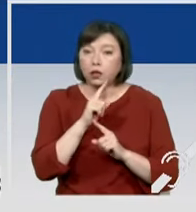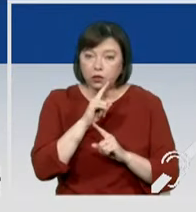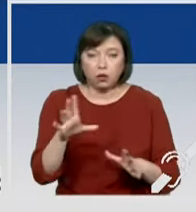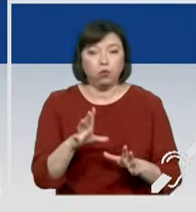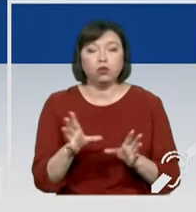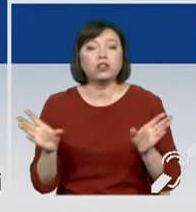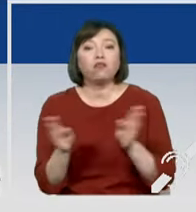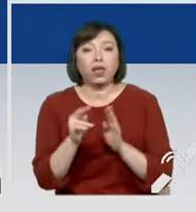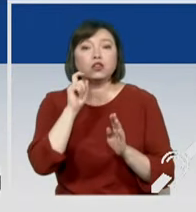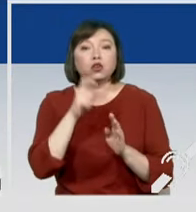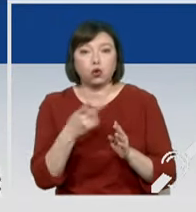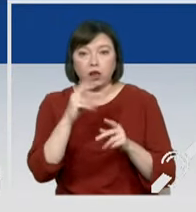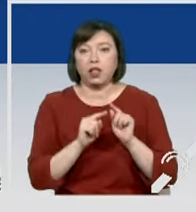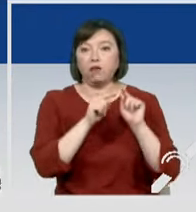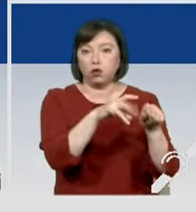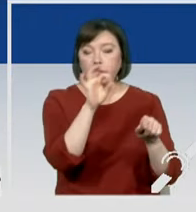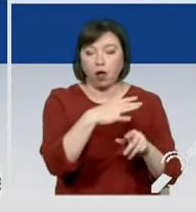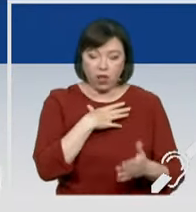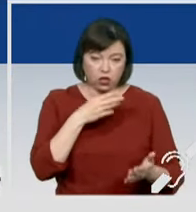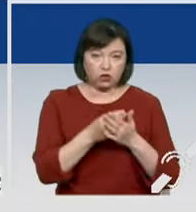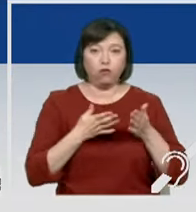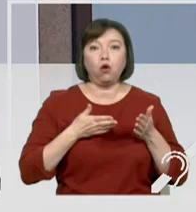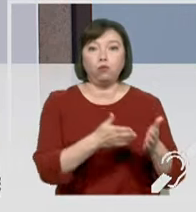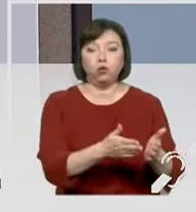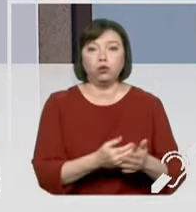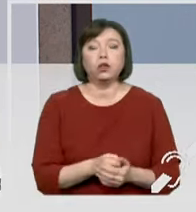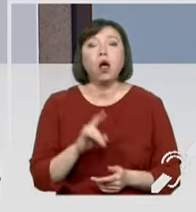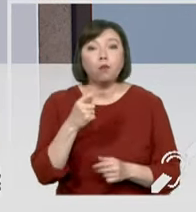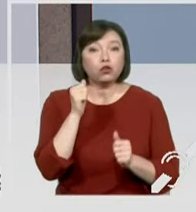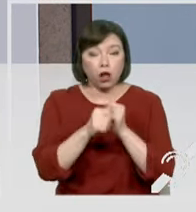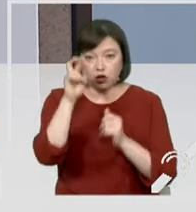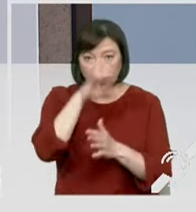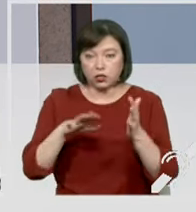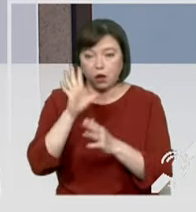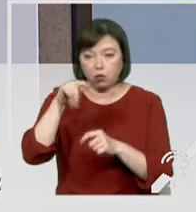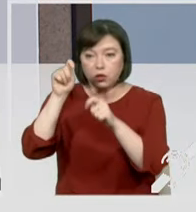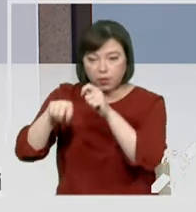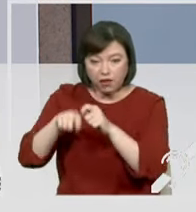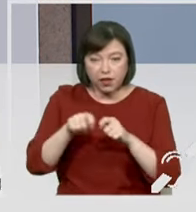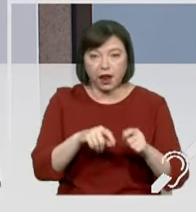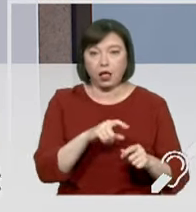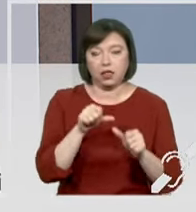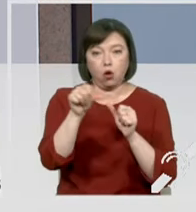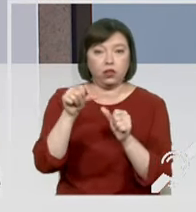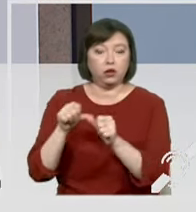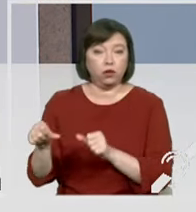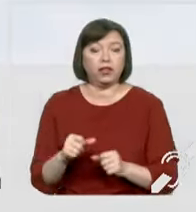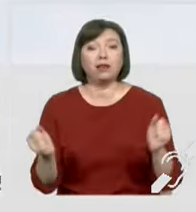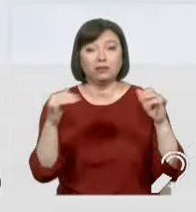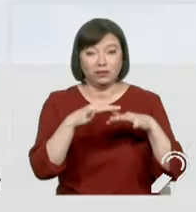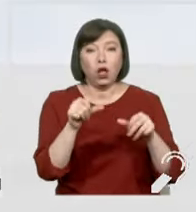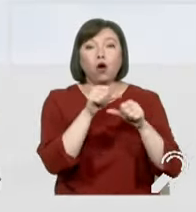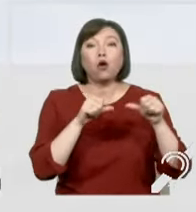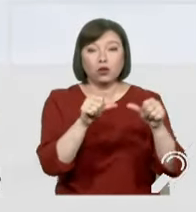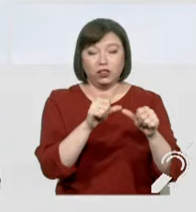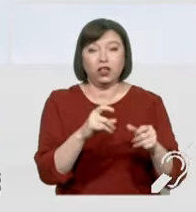cu Ucraina în procesul de aderare la Uniunea Europeană, și asta pentru că fiecare țară va fi evaluată separat. Reuniunea Consiliului de Asociere